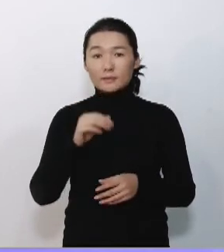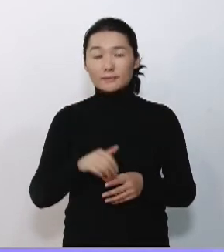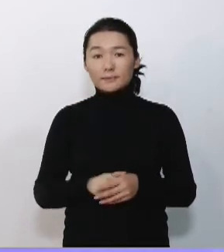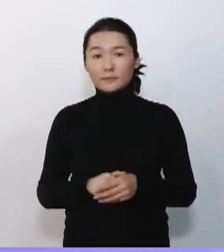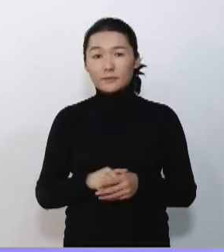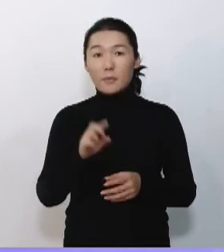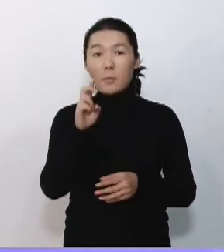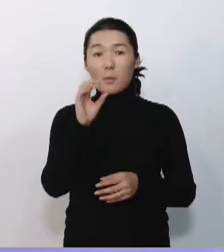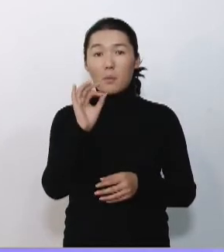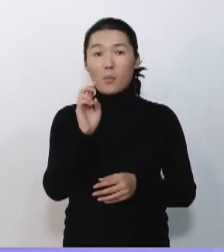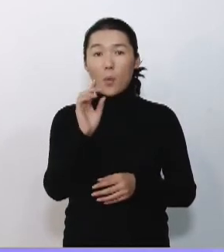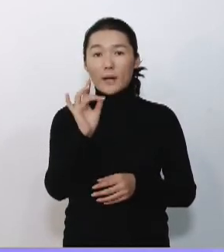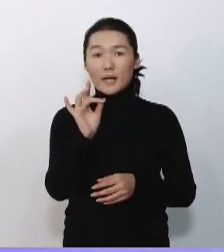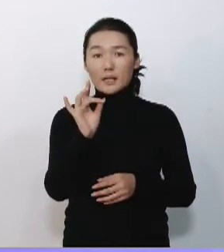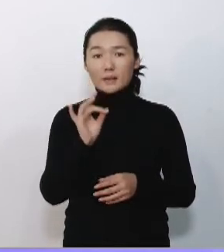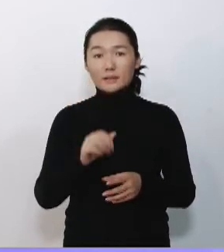Бобр.